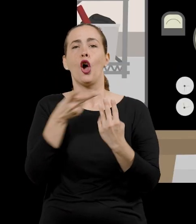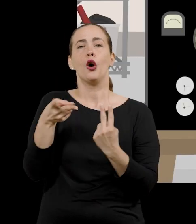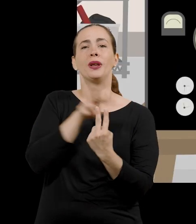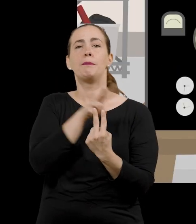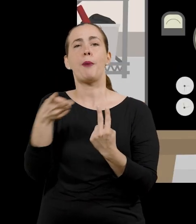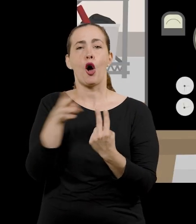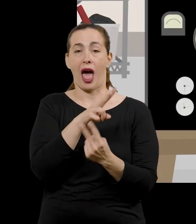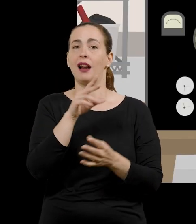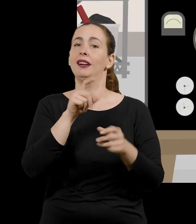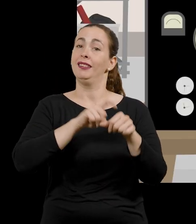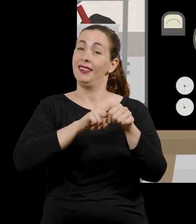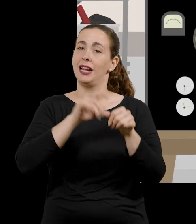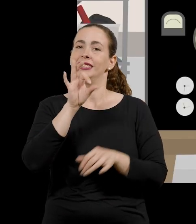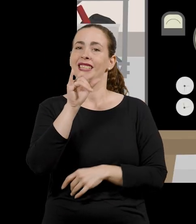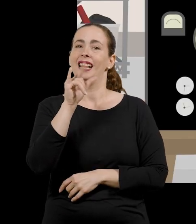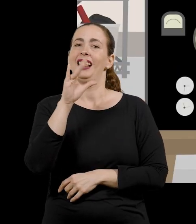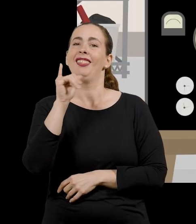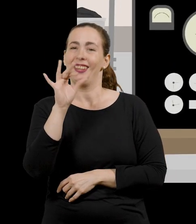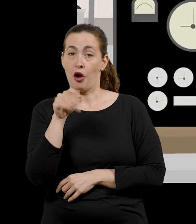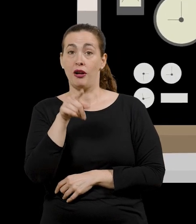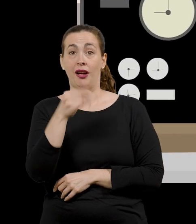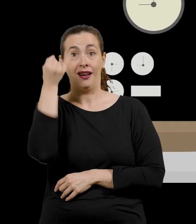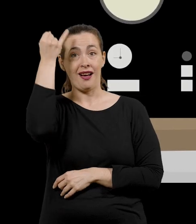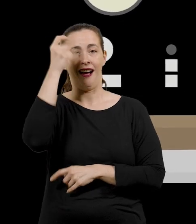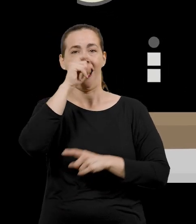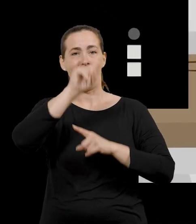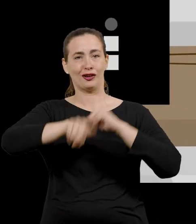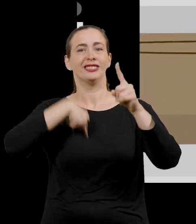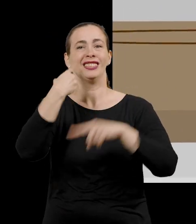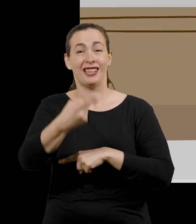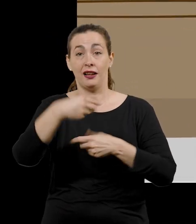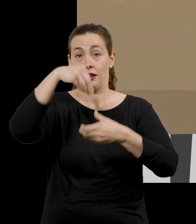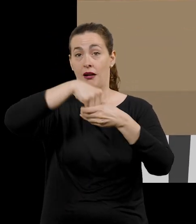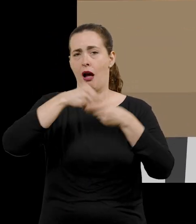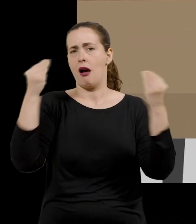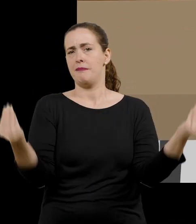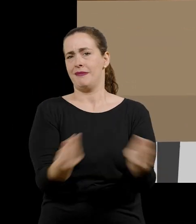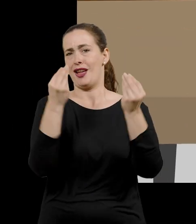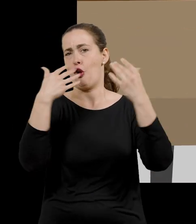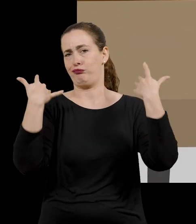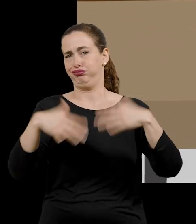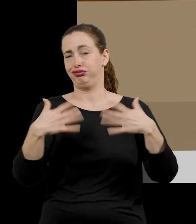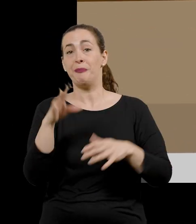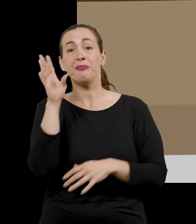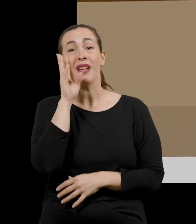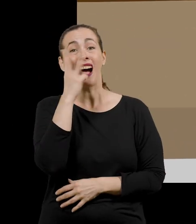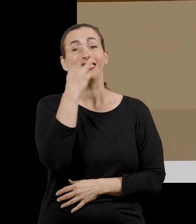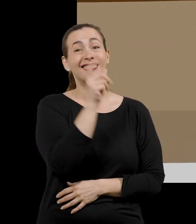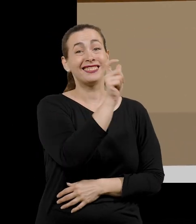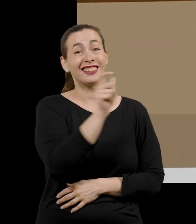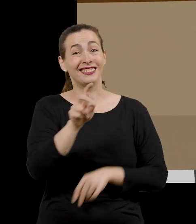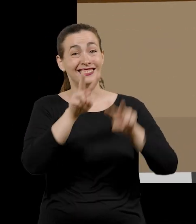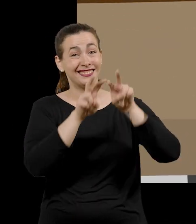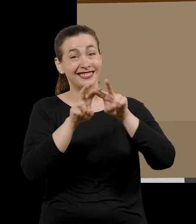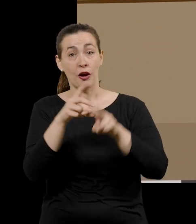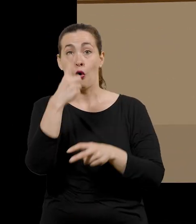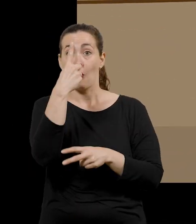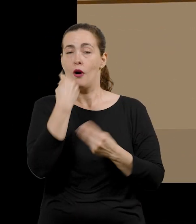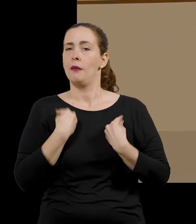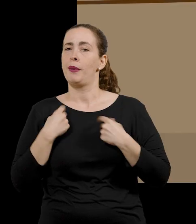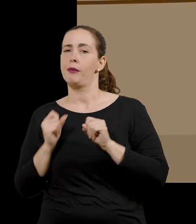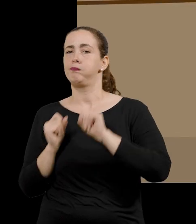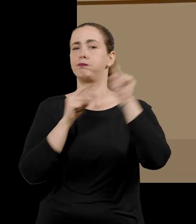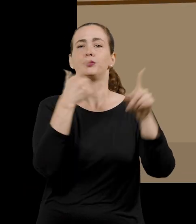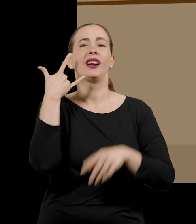limitacions tècniques. Però va ser la llavor del transistor bipolar de silici inventat l'any següent i que tenia unes prestacions molt